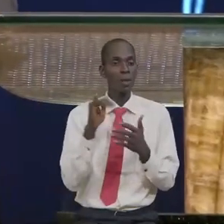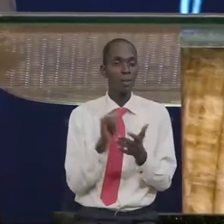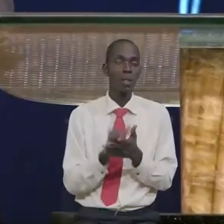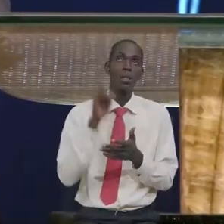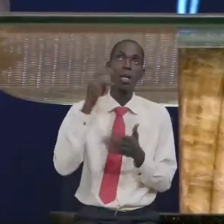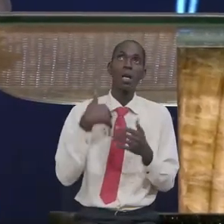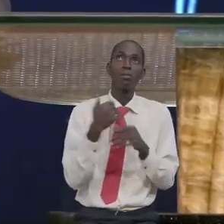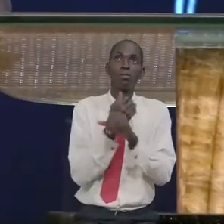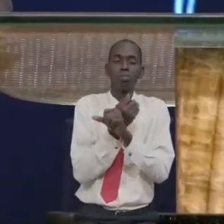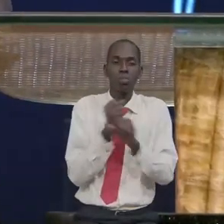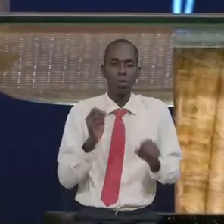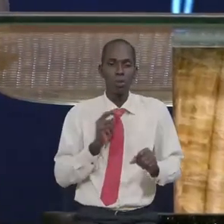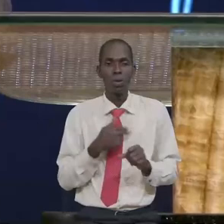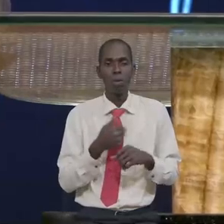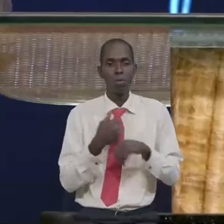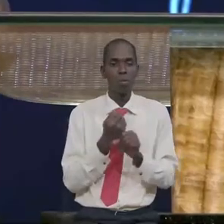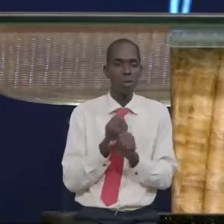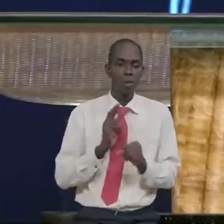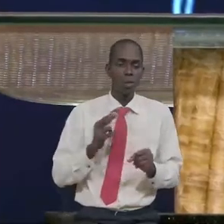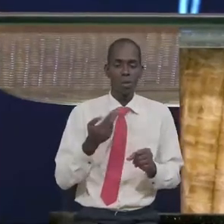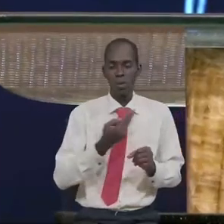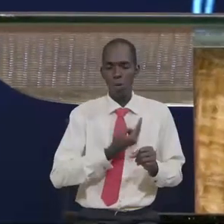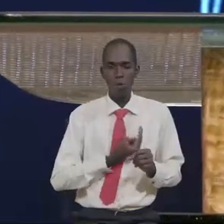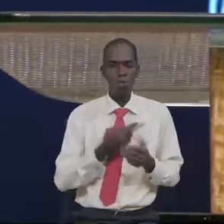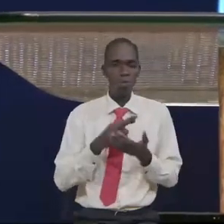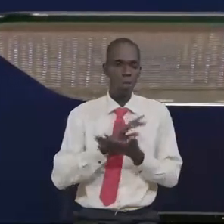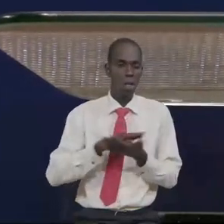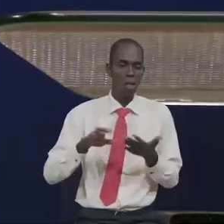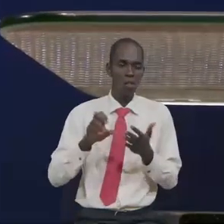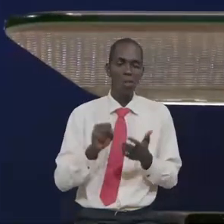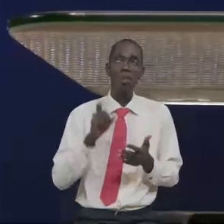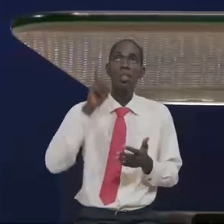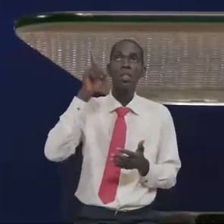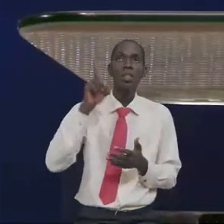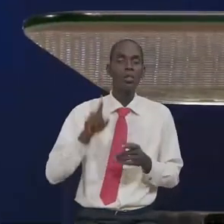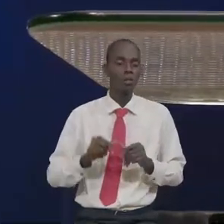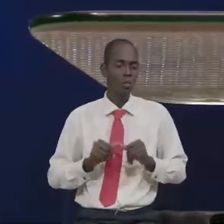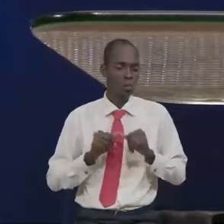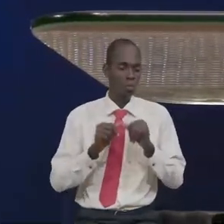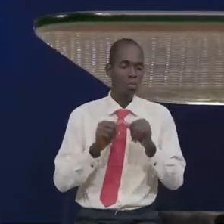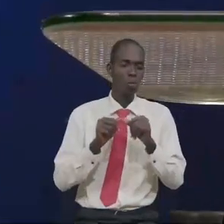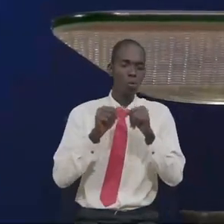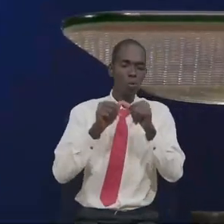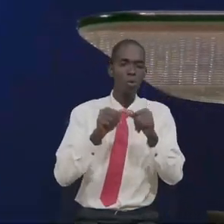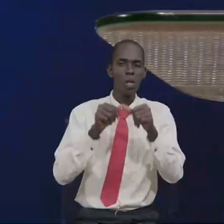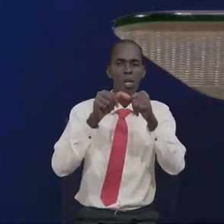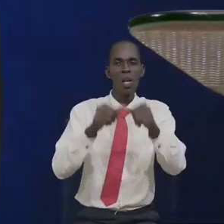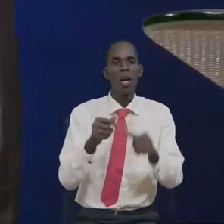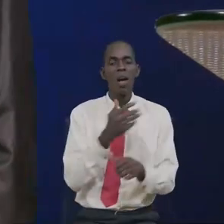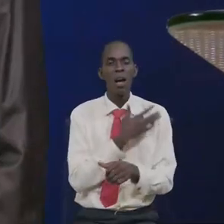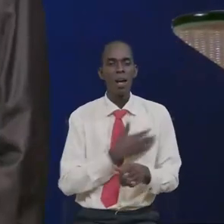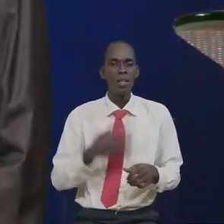après nous avoir rendus saints, après nous avoir réveillés, après nous avoir restaurés, il continue et